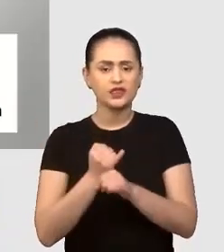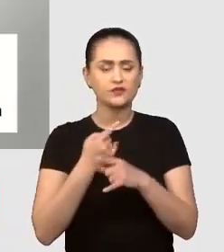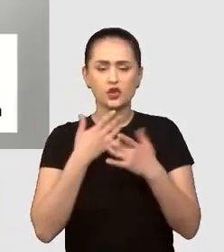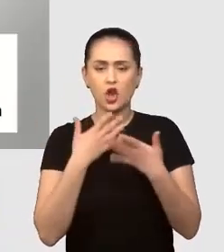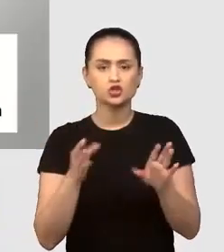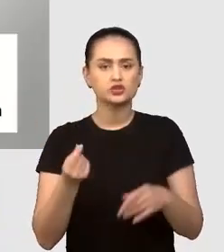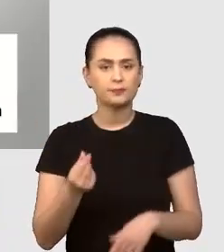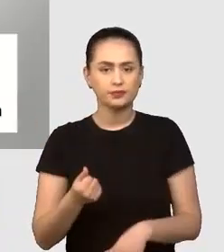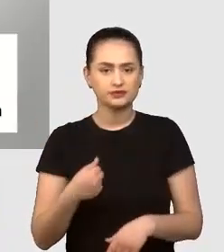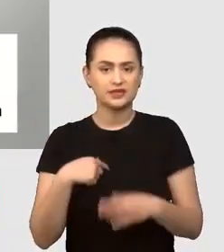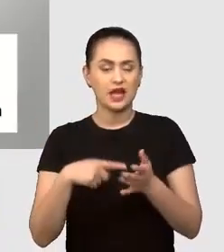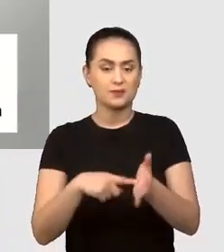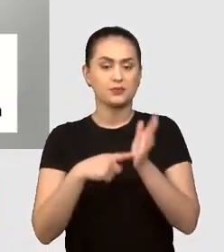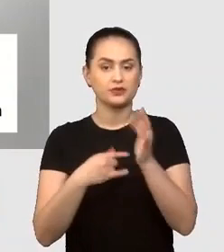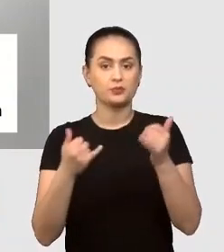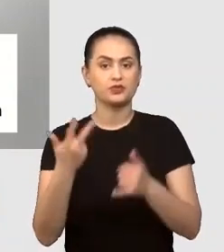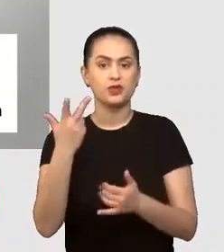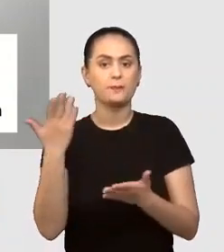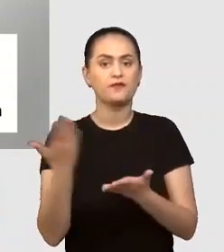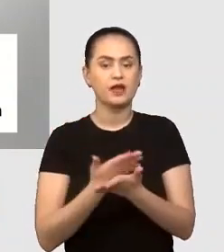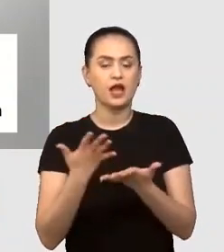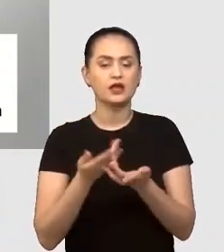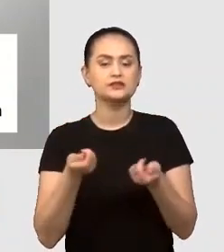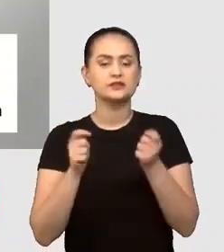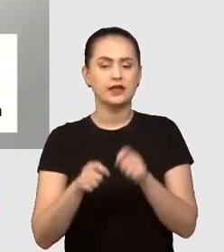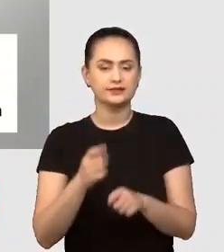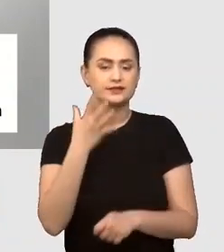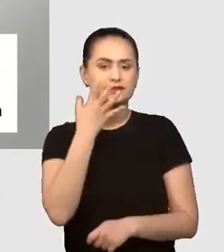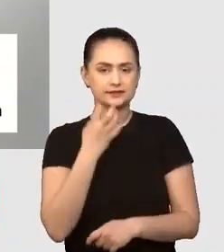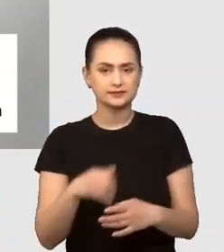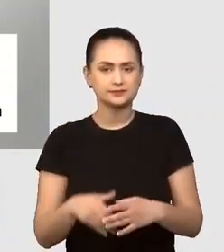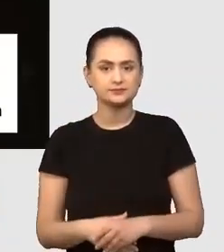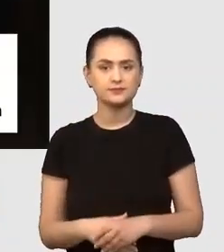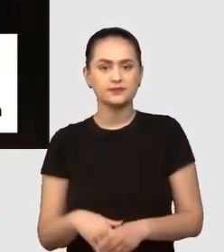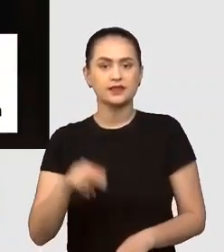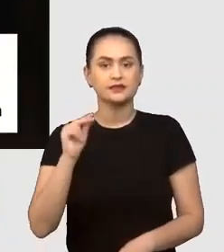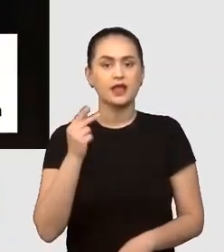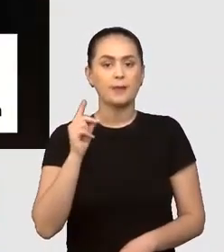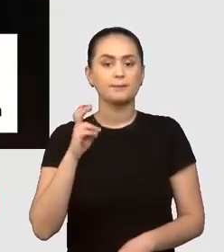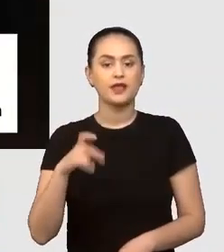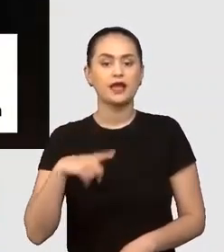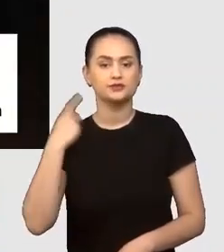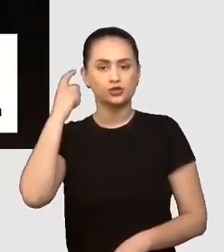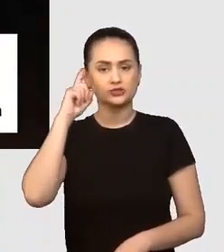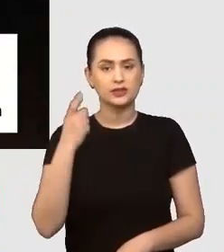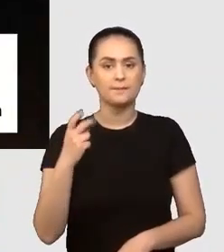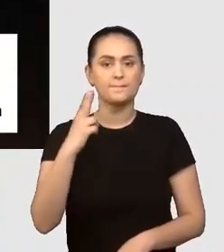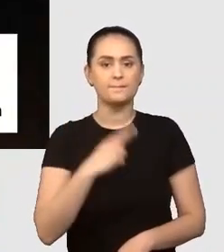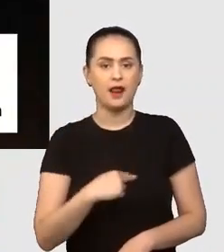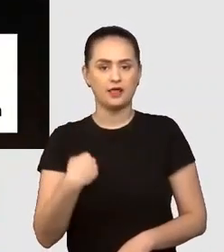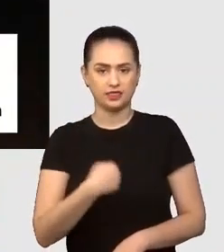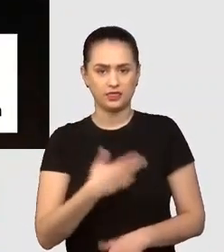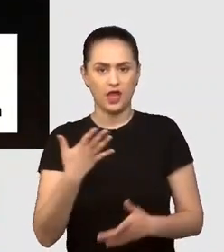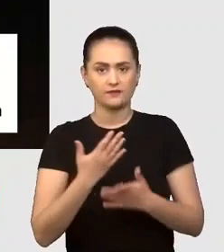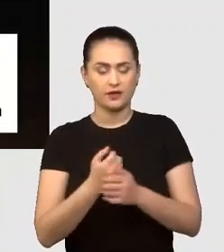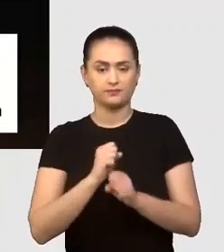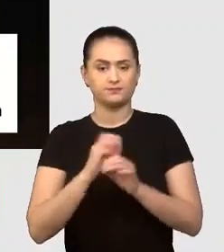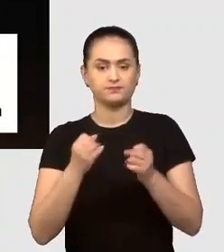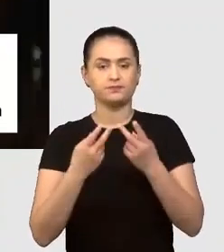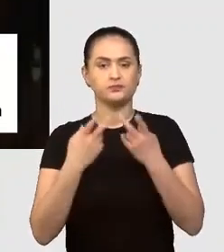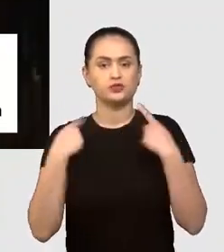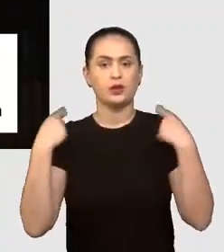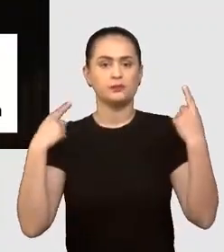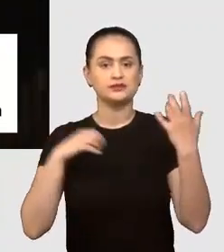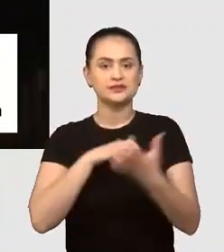caută adevărul cu orice preț. Îți prezint acum trei povești care s-au încheiat tragic. Defne este jurnalista malteză care a făcut dezvăluiri